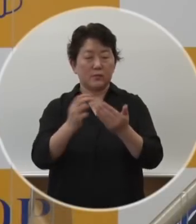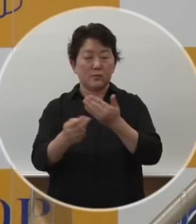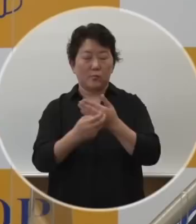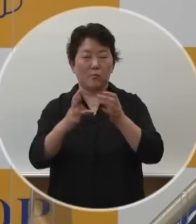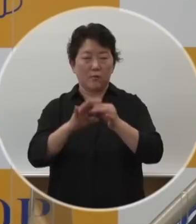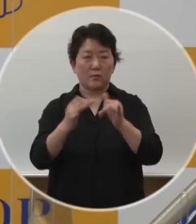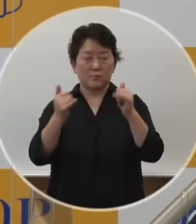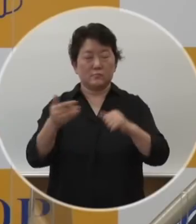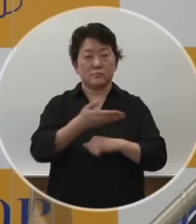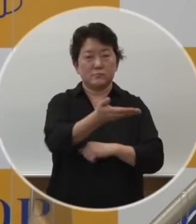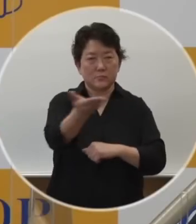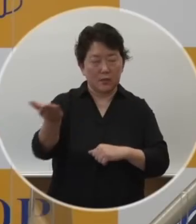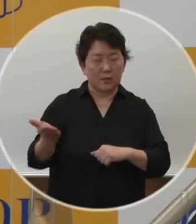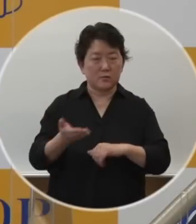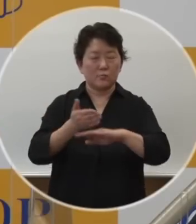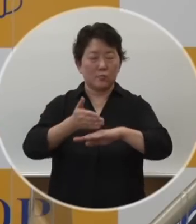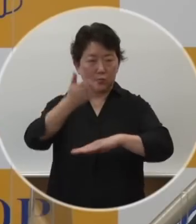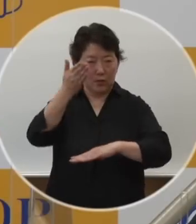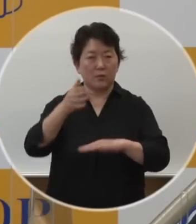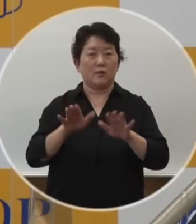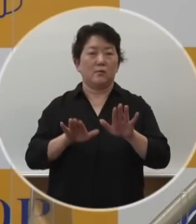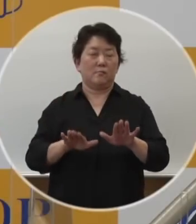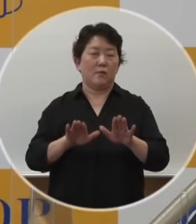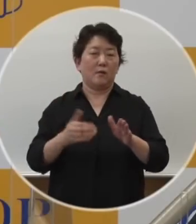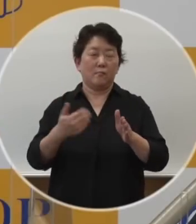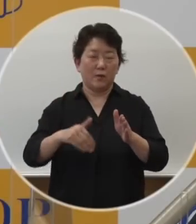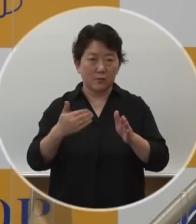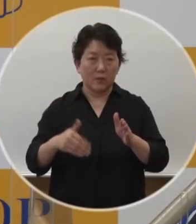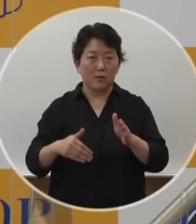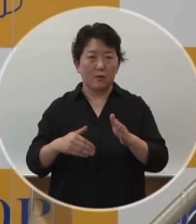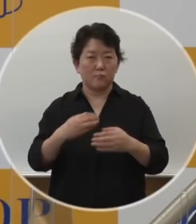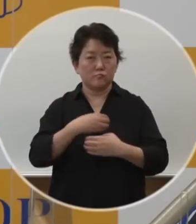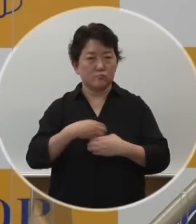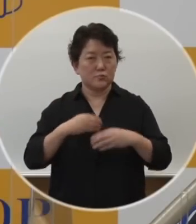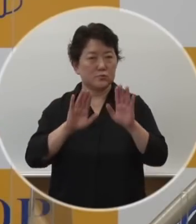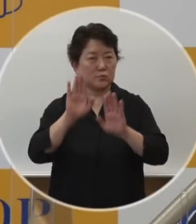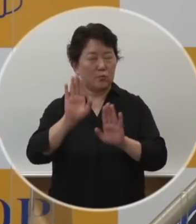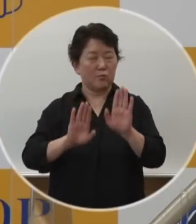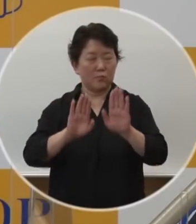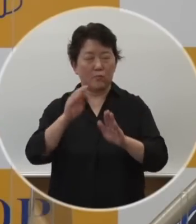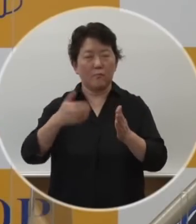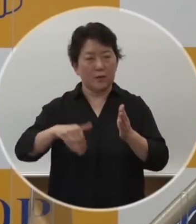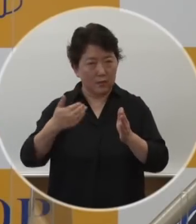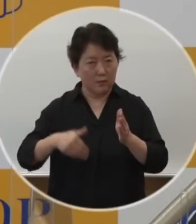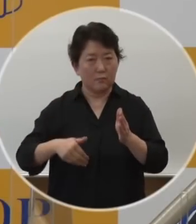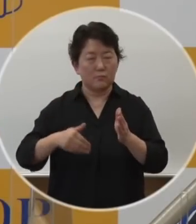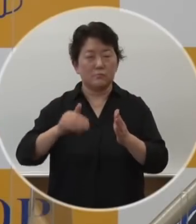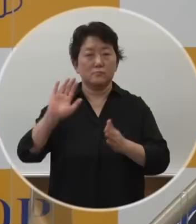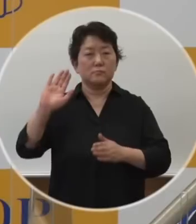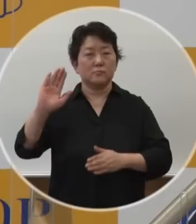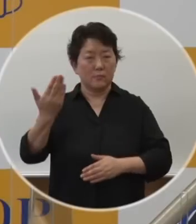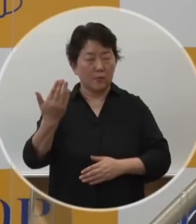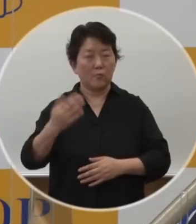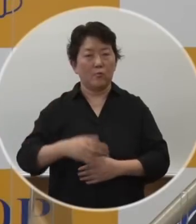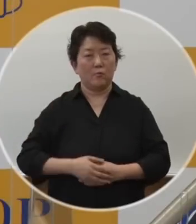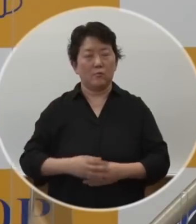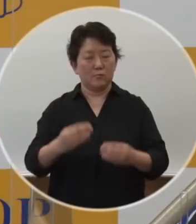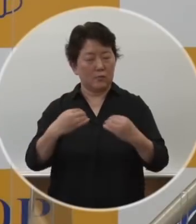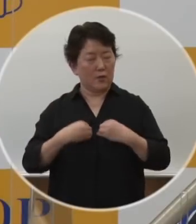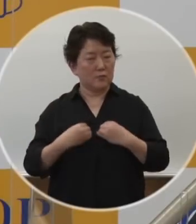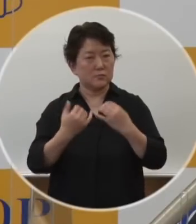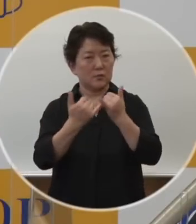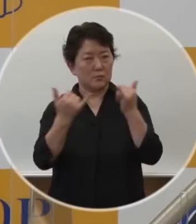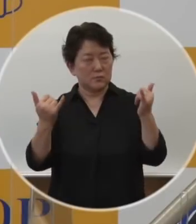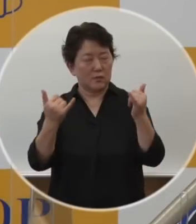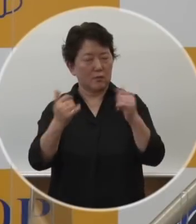さんのおかげで、現在のところ逼迫する状況にはなってございませんが、感染者